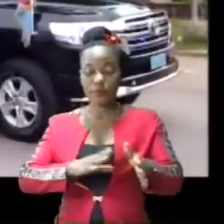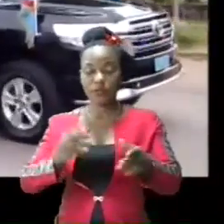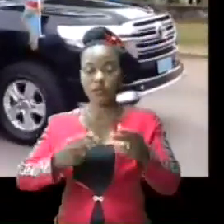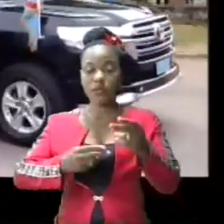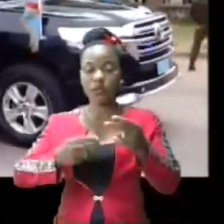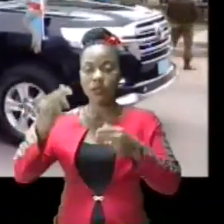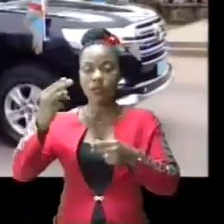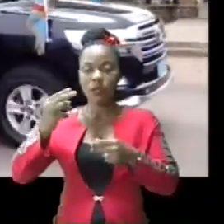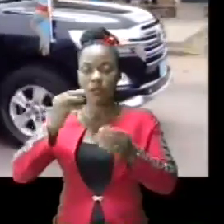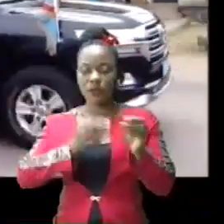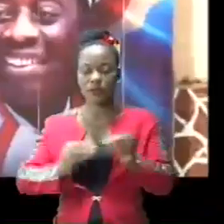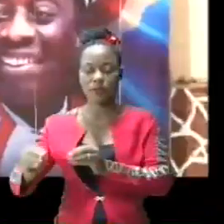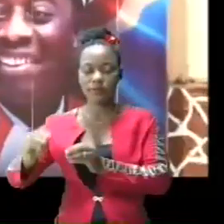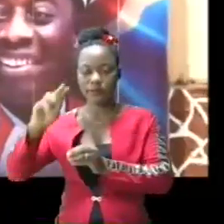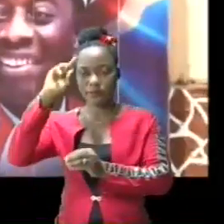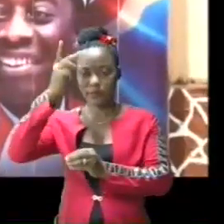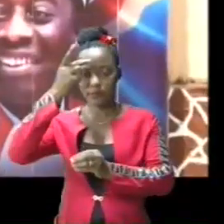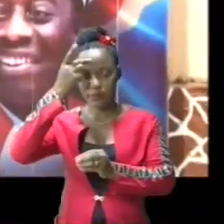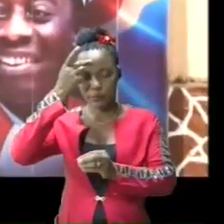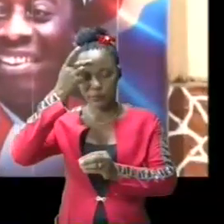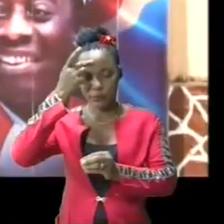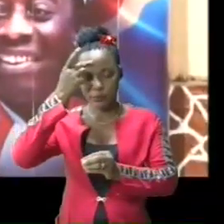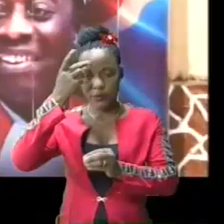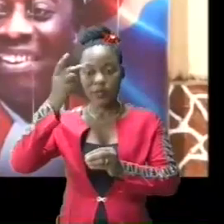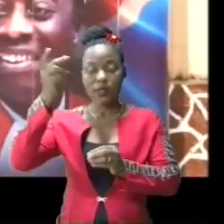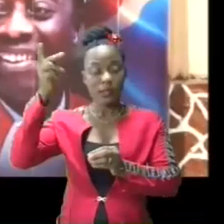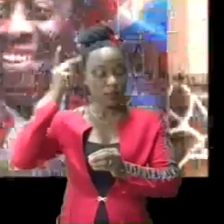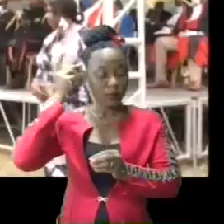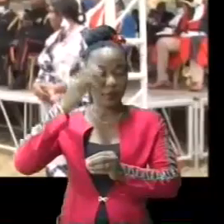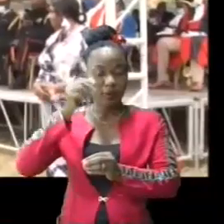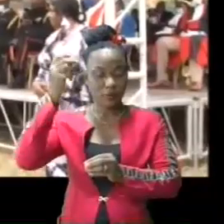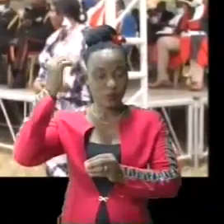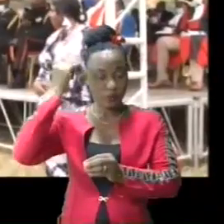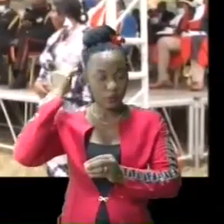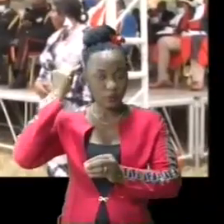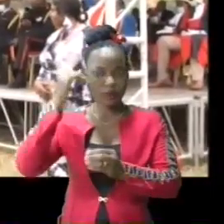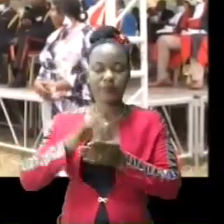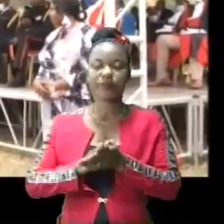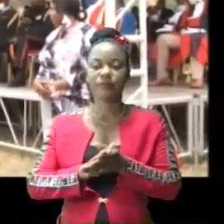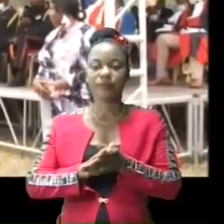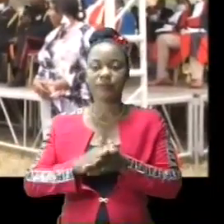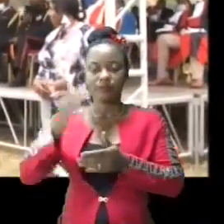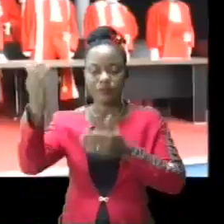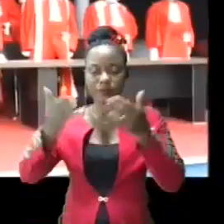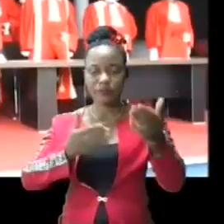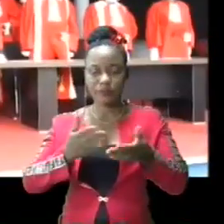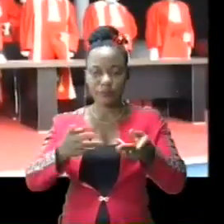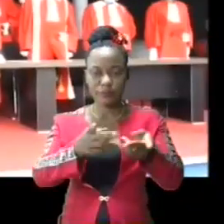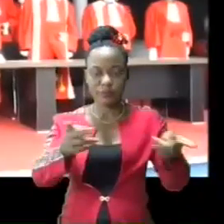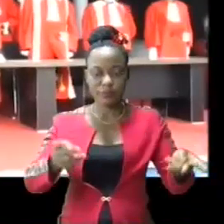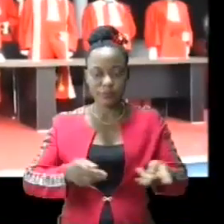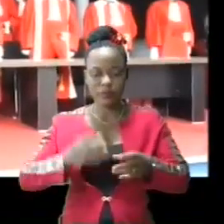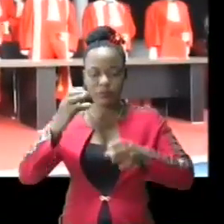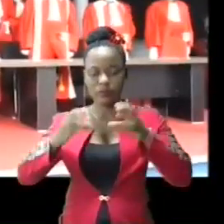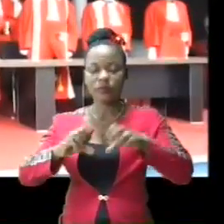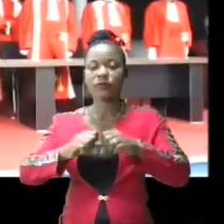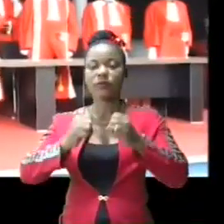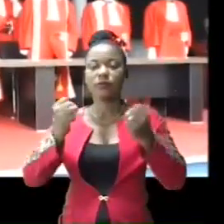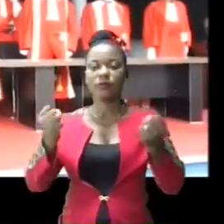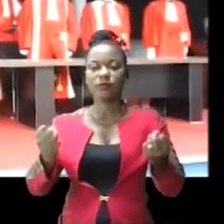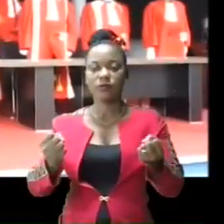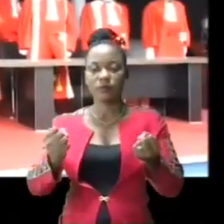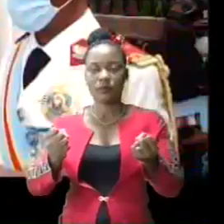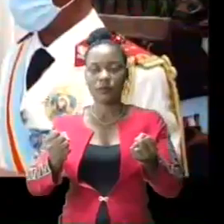national héros nationaux Kabila Lumumba. Une audience publique solennelle a été organisée à l'esplanade de la Cour de cassation. Fait